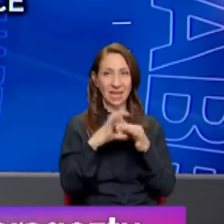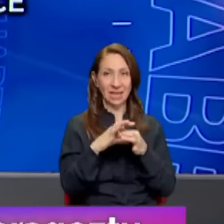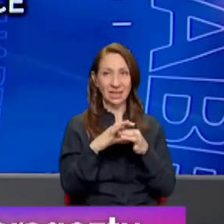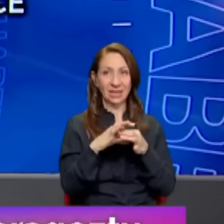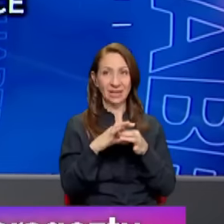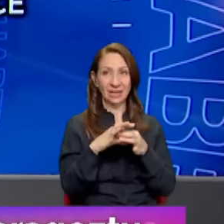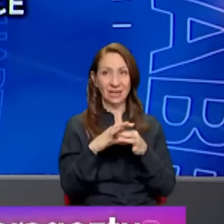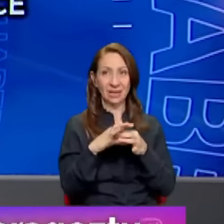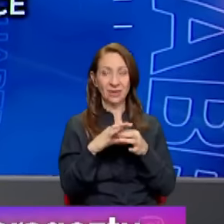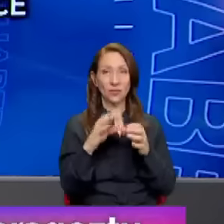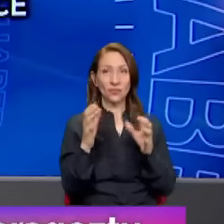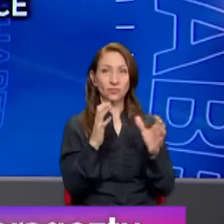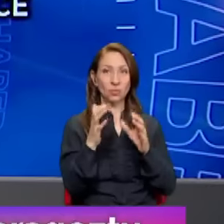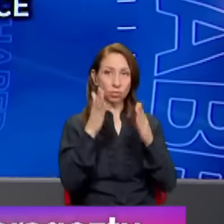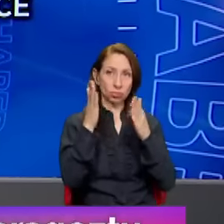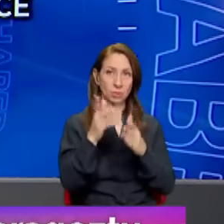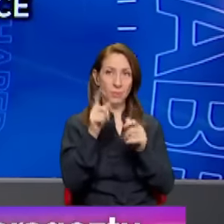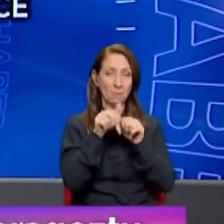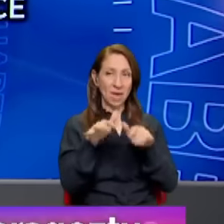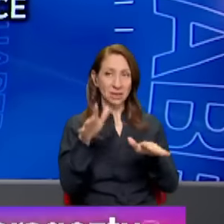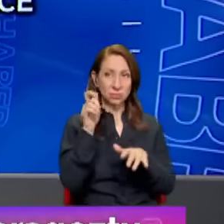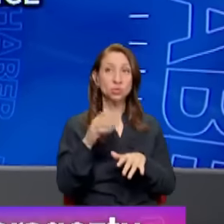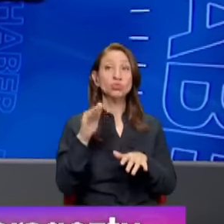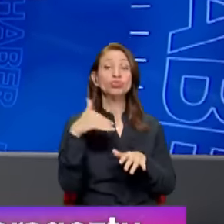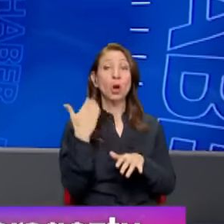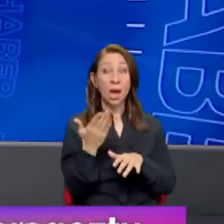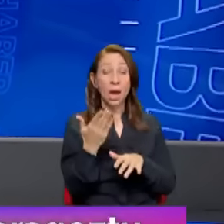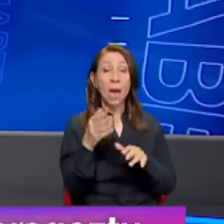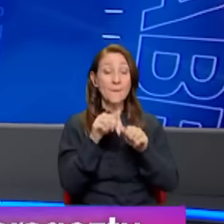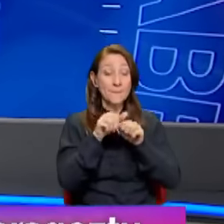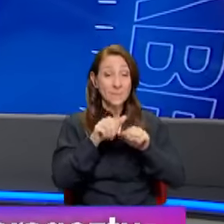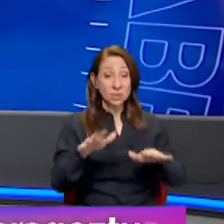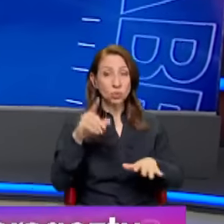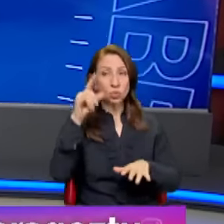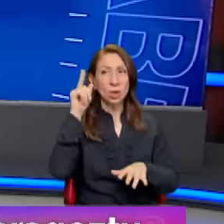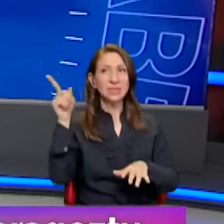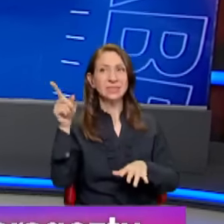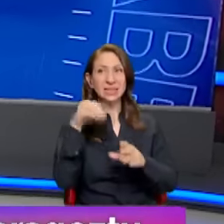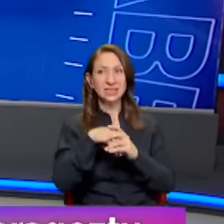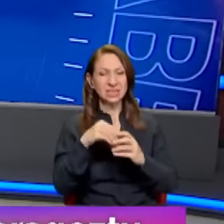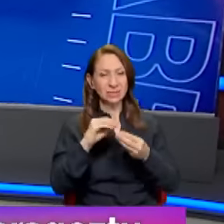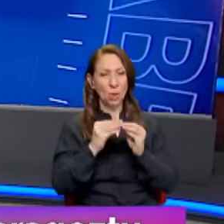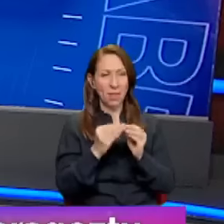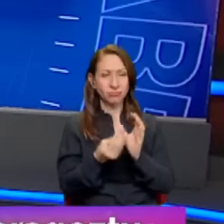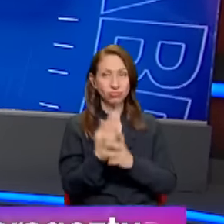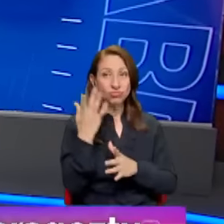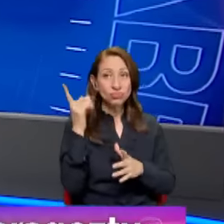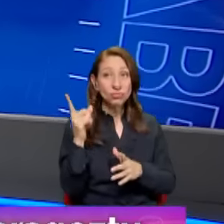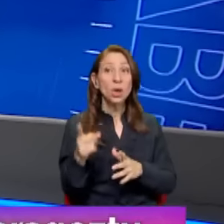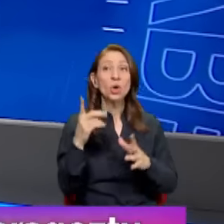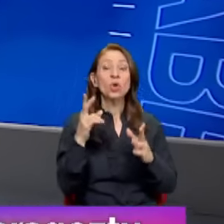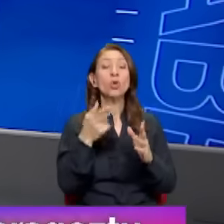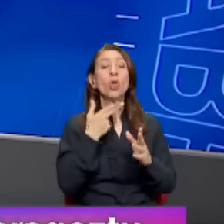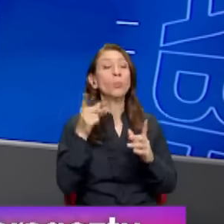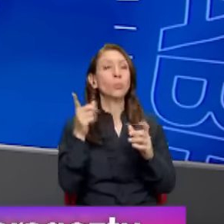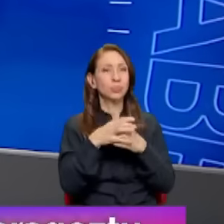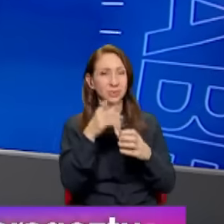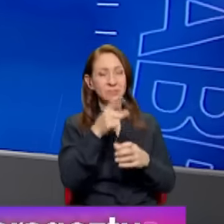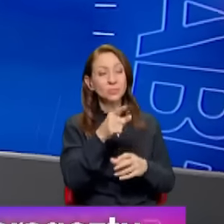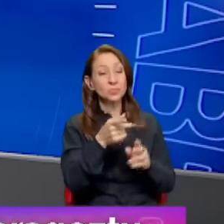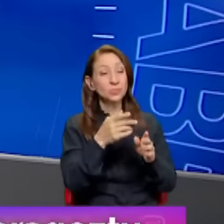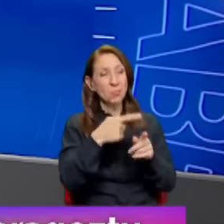ilgili futbolcumuz da bir paylaşım yaptı Sonra paylaşımı Yunanistan'da krize neden oldu kulüp bu